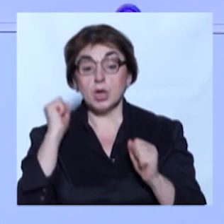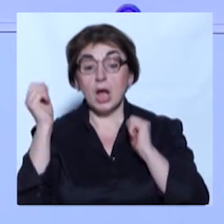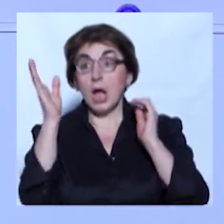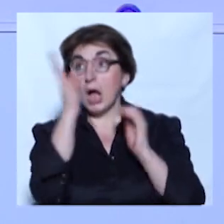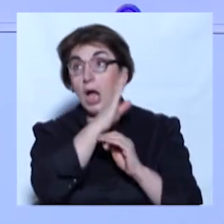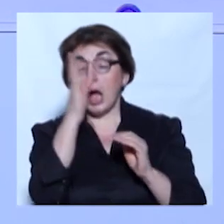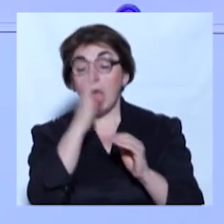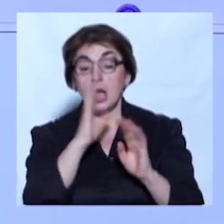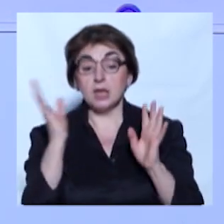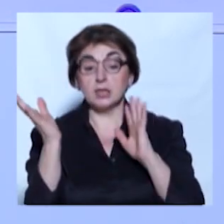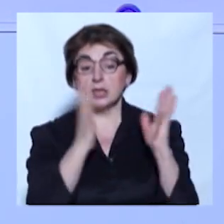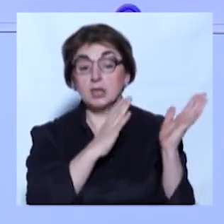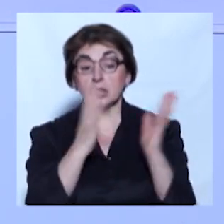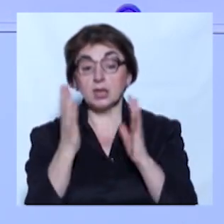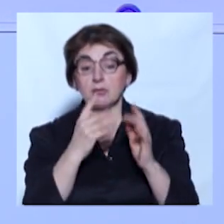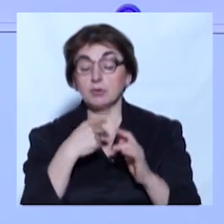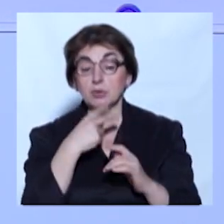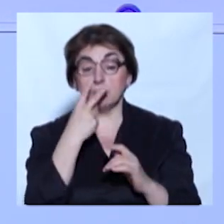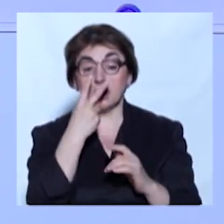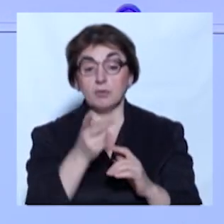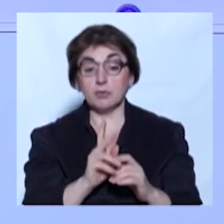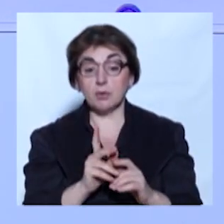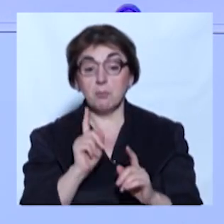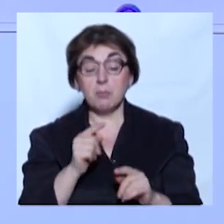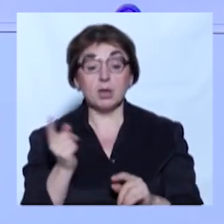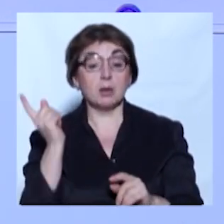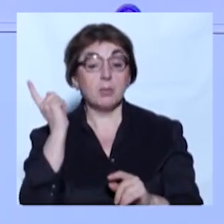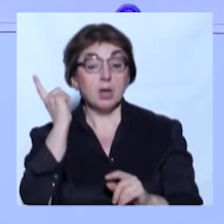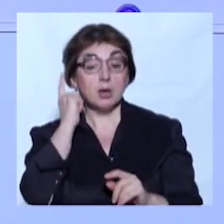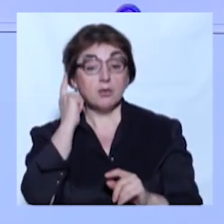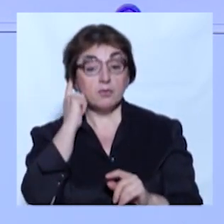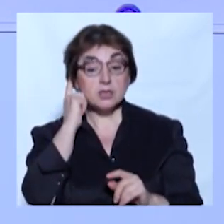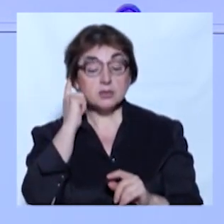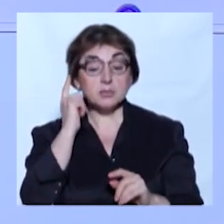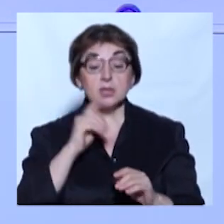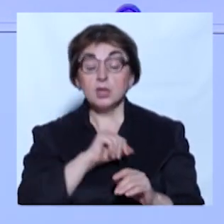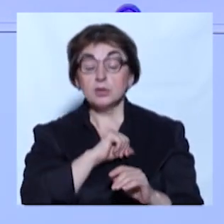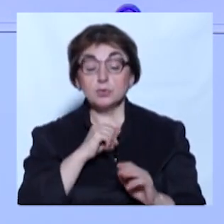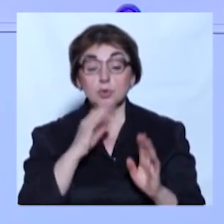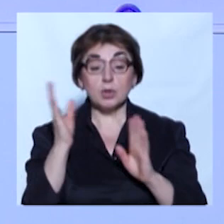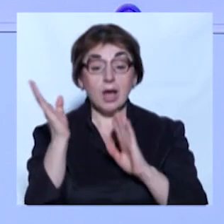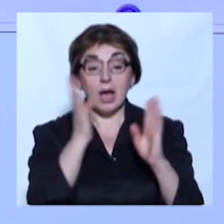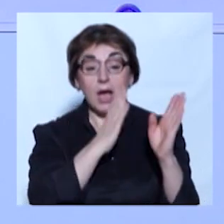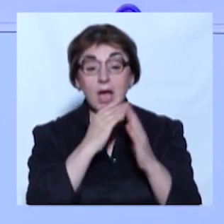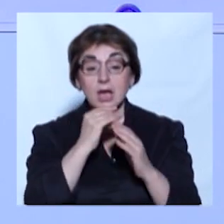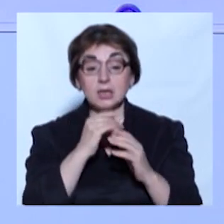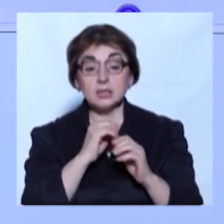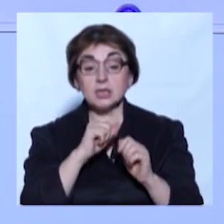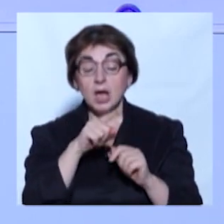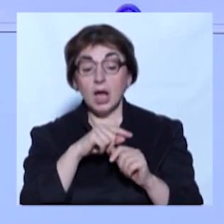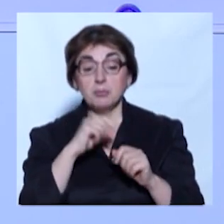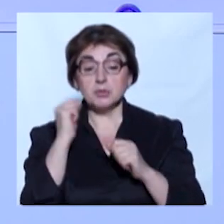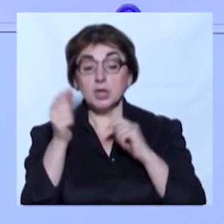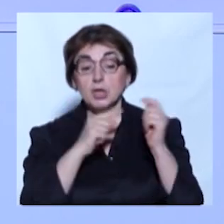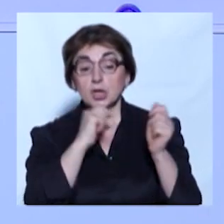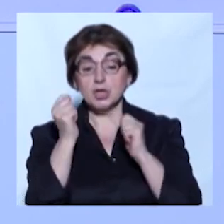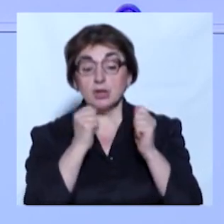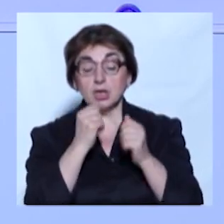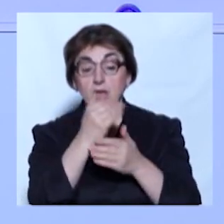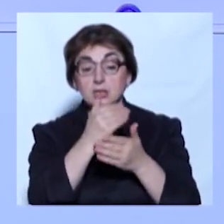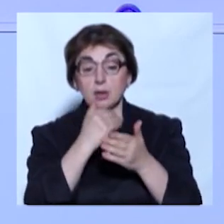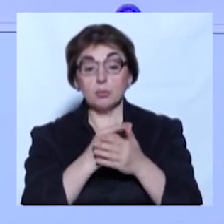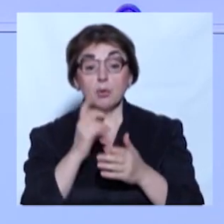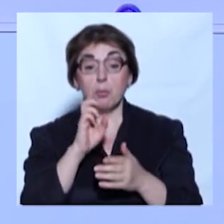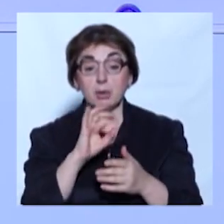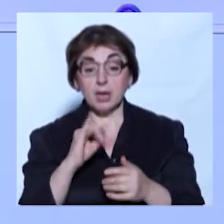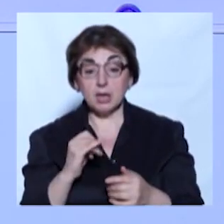ირხევა, ჩვენ მას ვერ ხედავთ, მაგრამ გვესმის ჰაერის რხევის შედეგად წარმოქმნილი ბგერა.